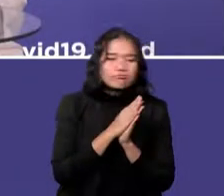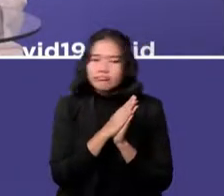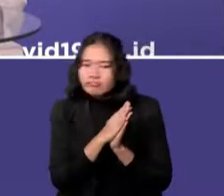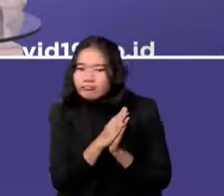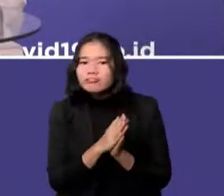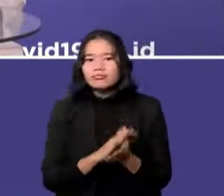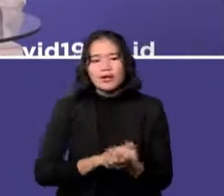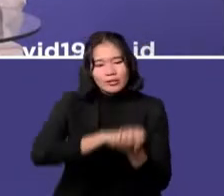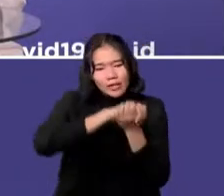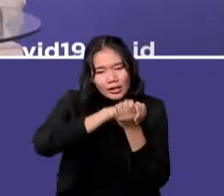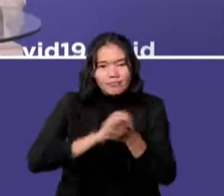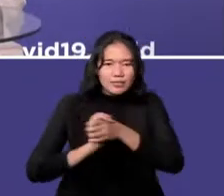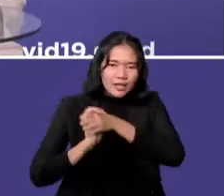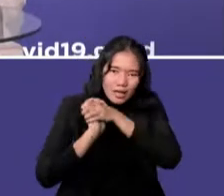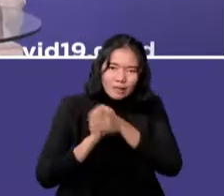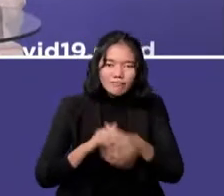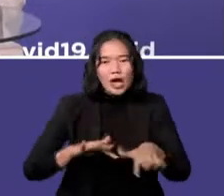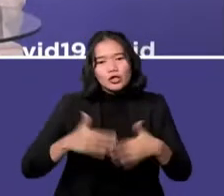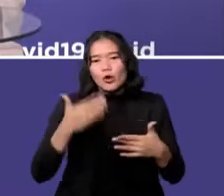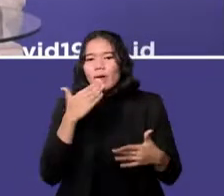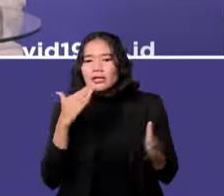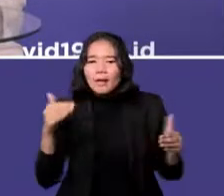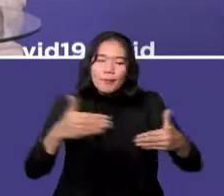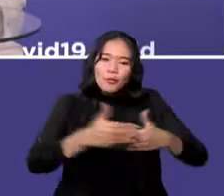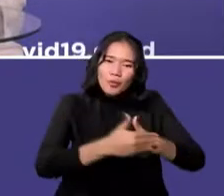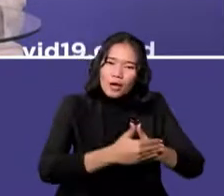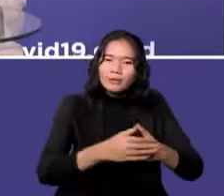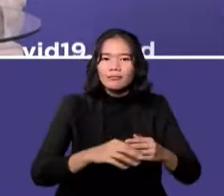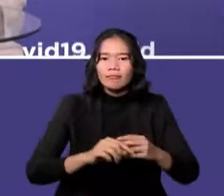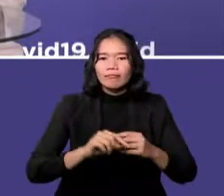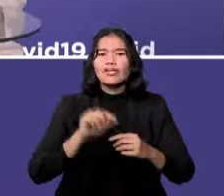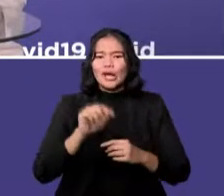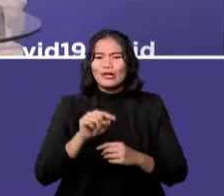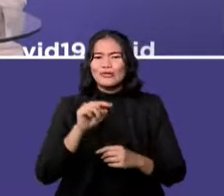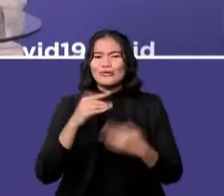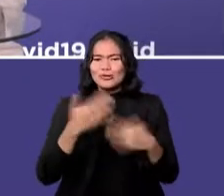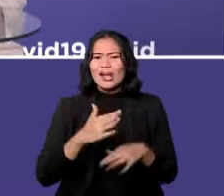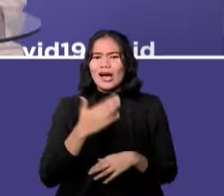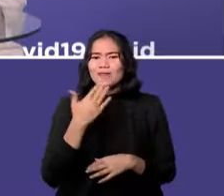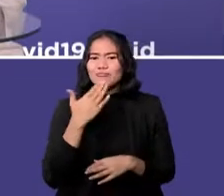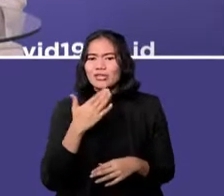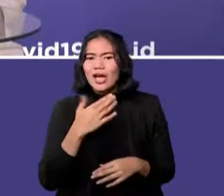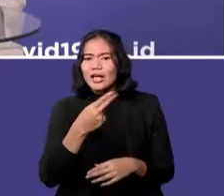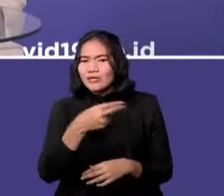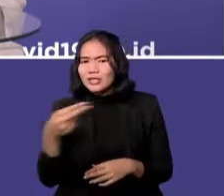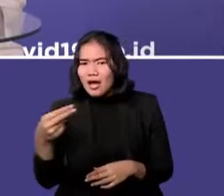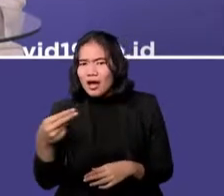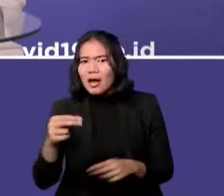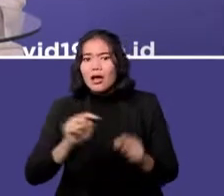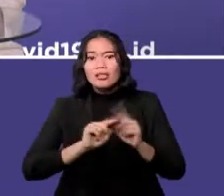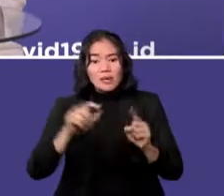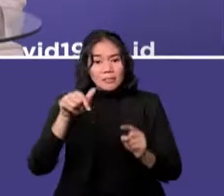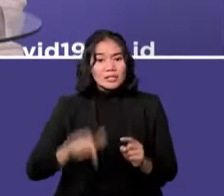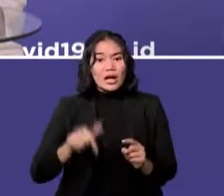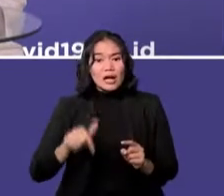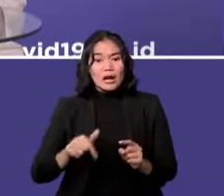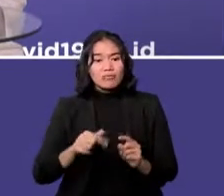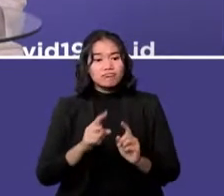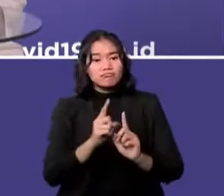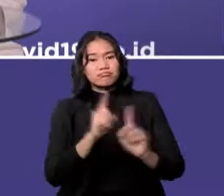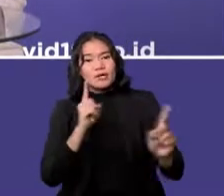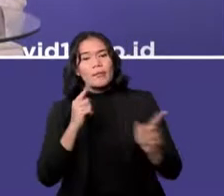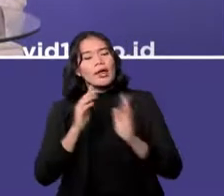ya, ya, biasa pelukan. Itu adalah ciri khas dari budaya Indonesia. Sekarang kita hanya